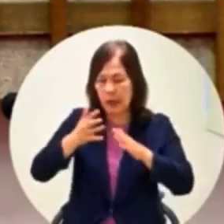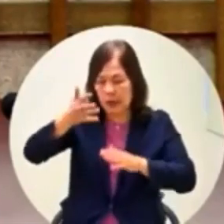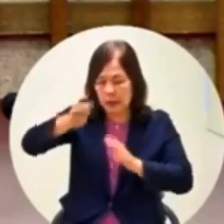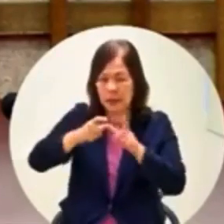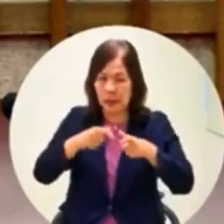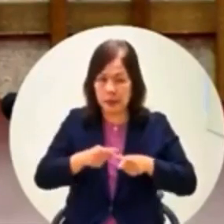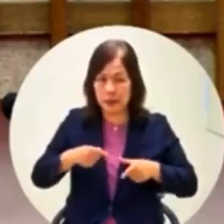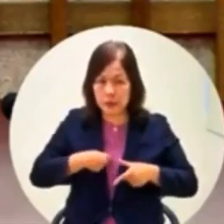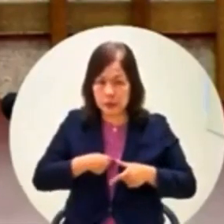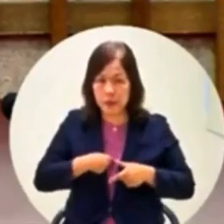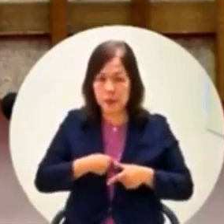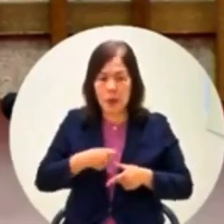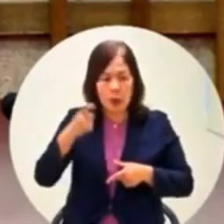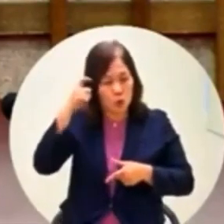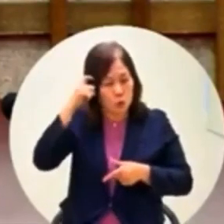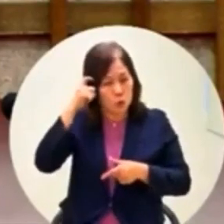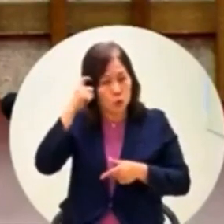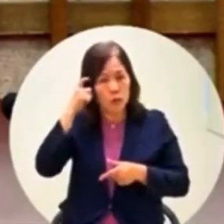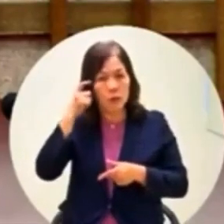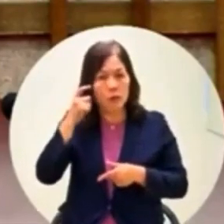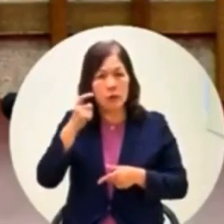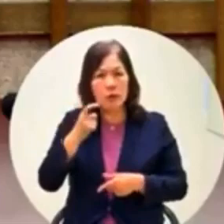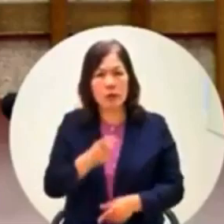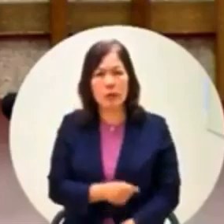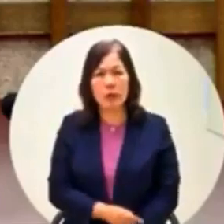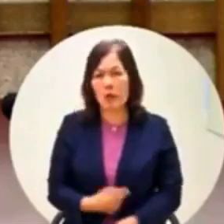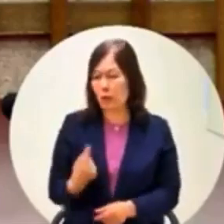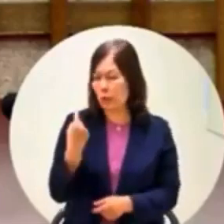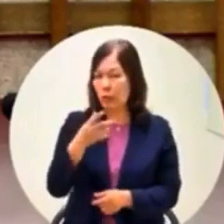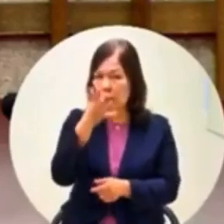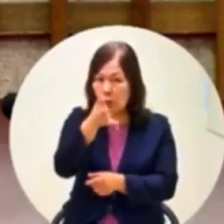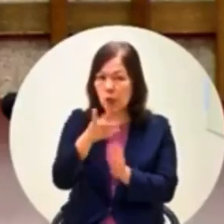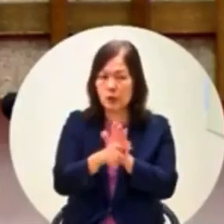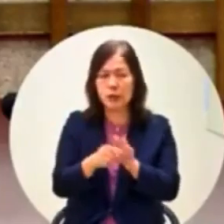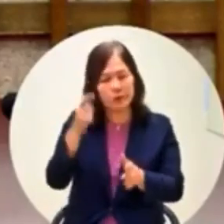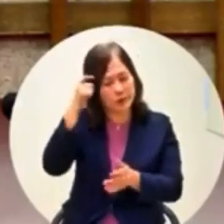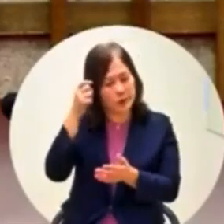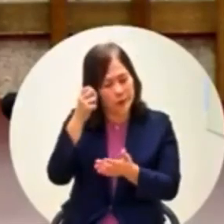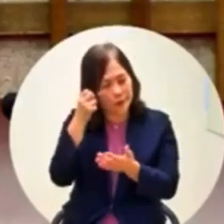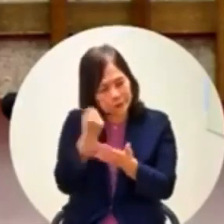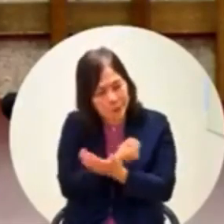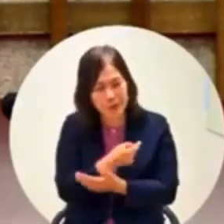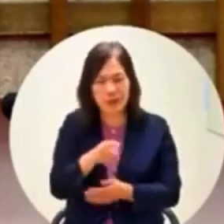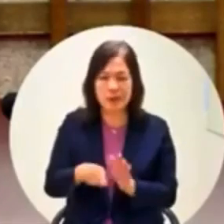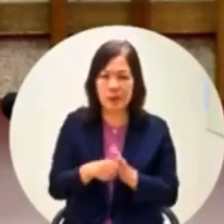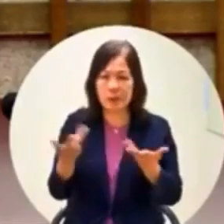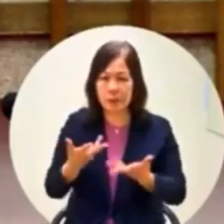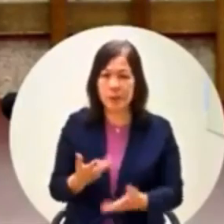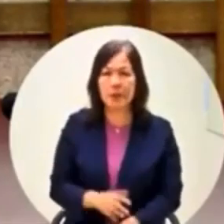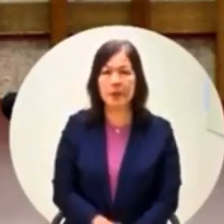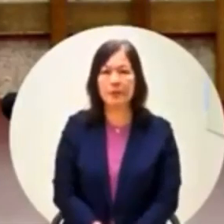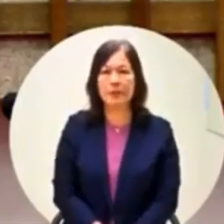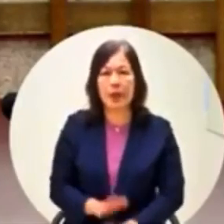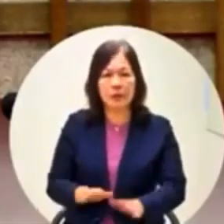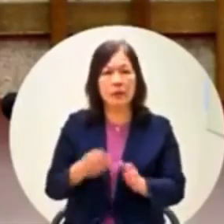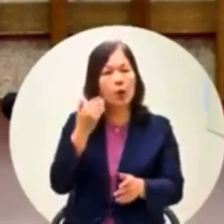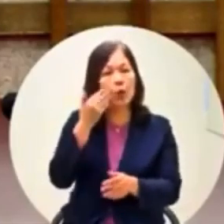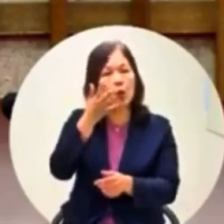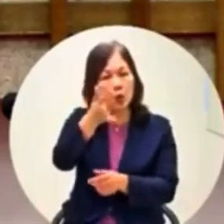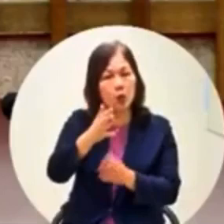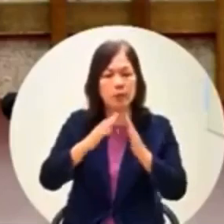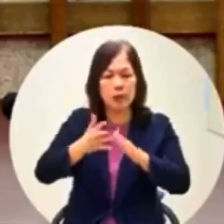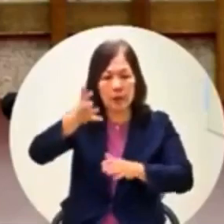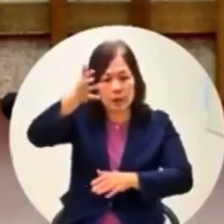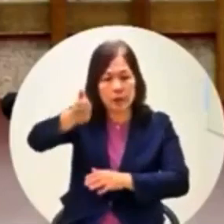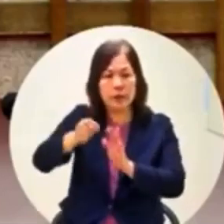最认为我们最昨天是问到你遗憾的部分，如果说今天身为一个市长，如果说